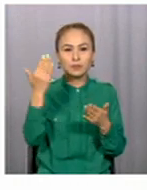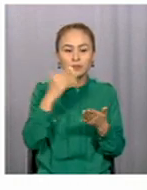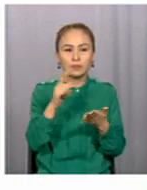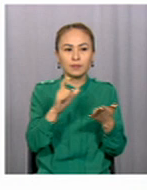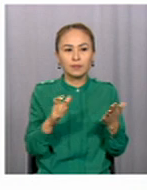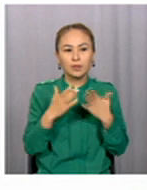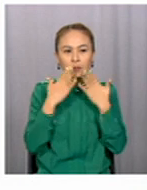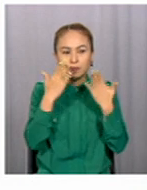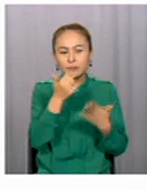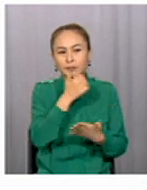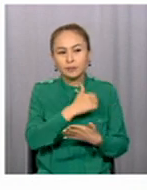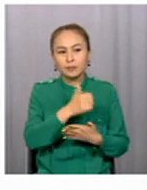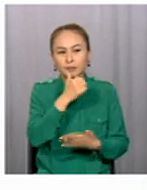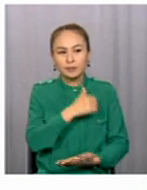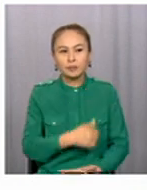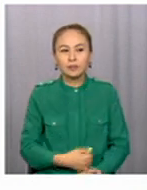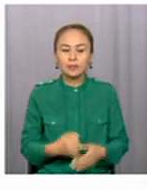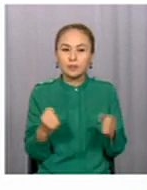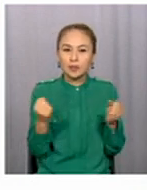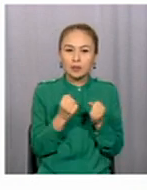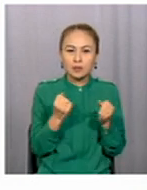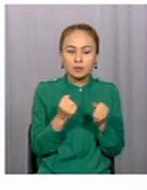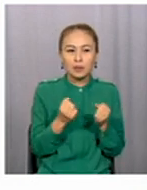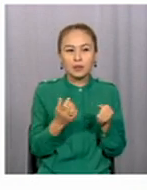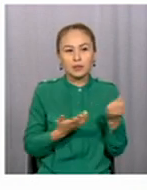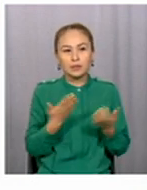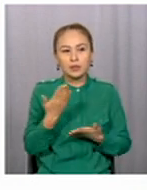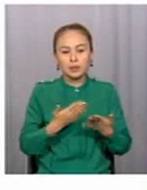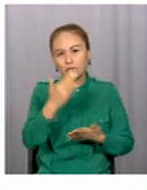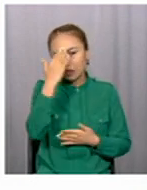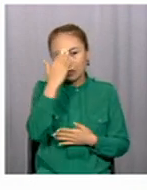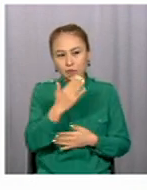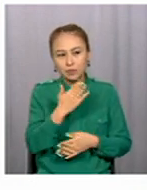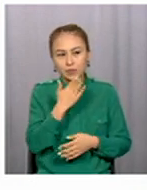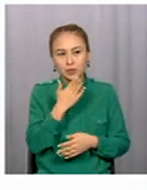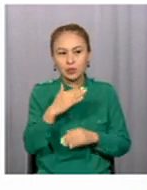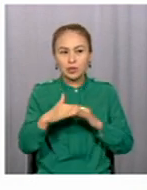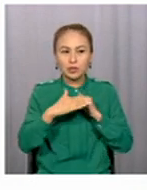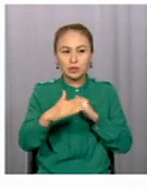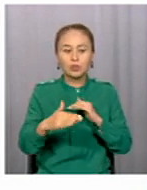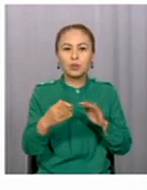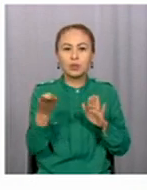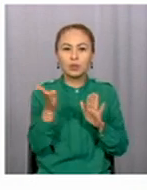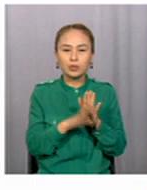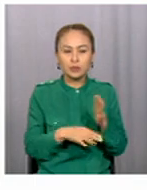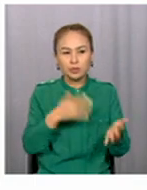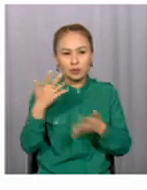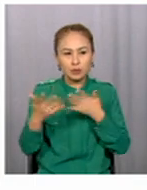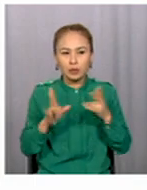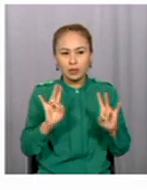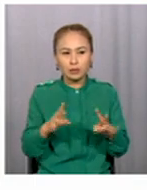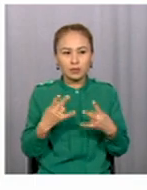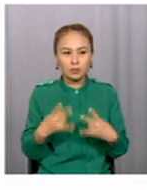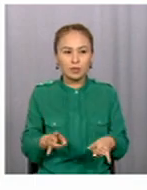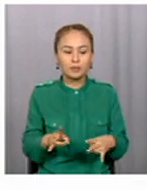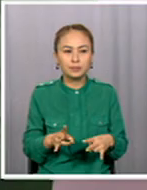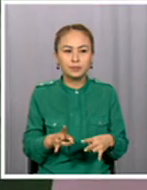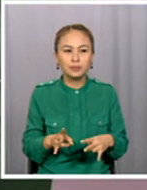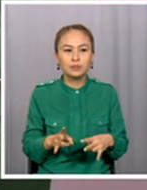оқып алайық. Қыс па, мейлі жаз ба, жерді орынсыз қаз